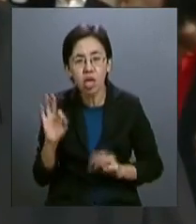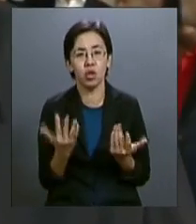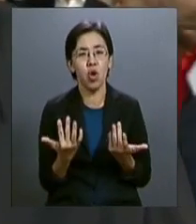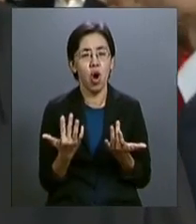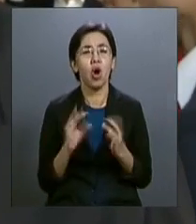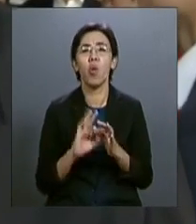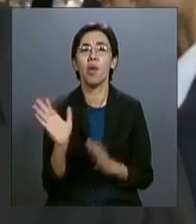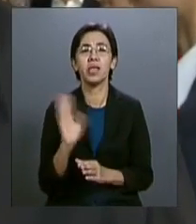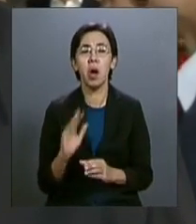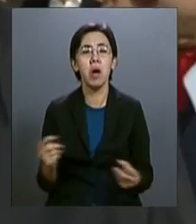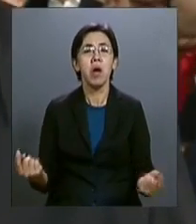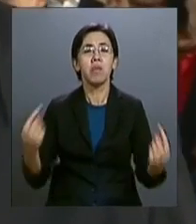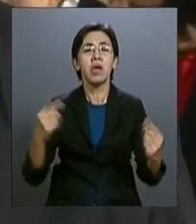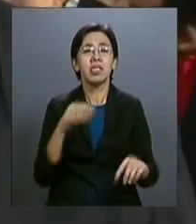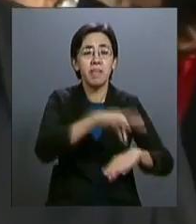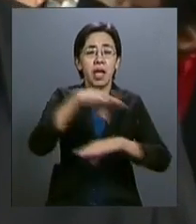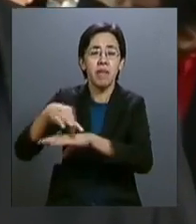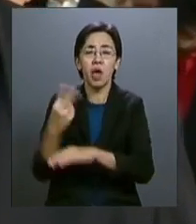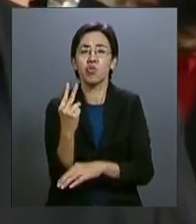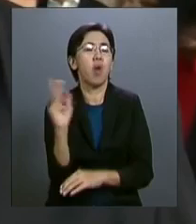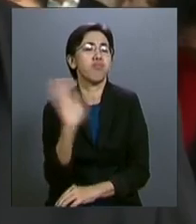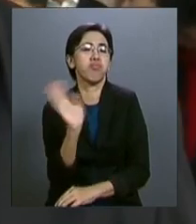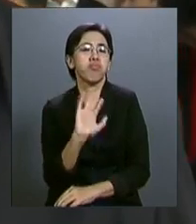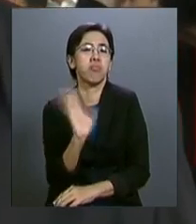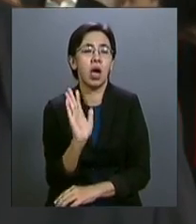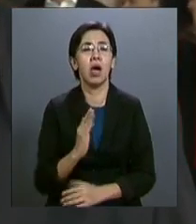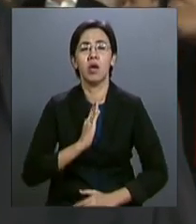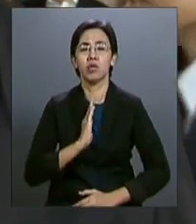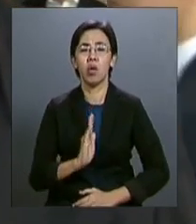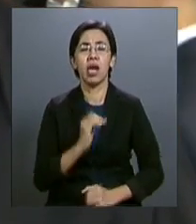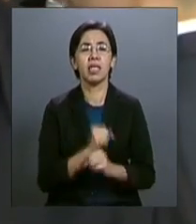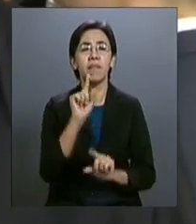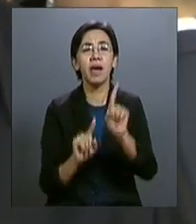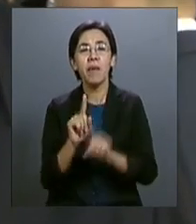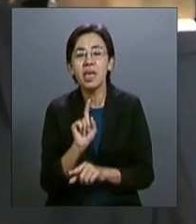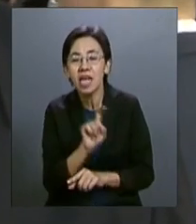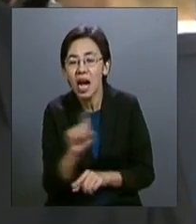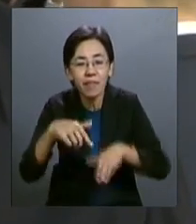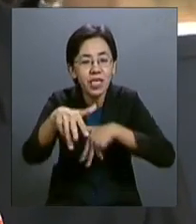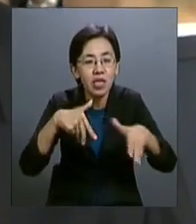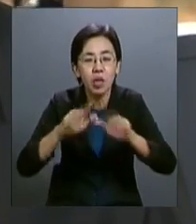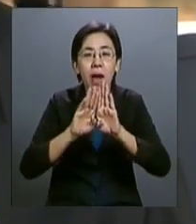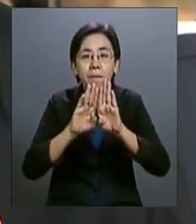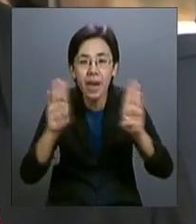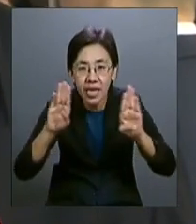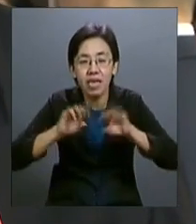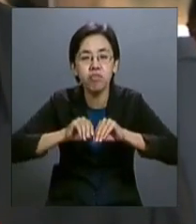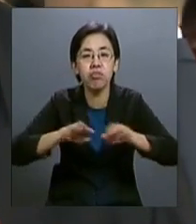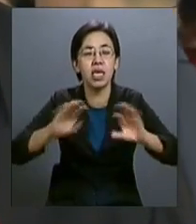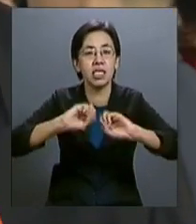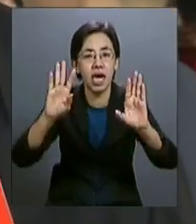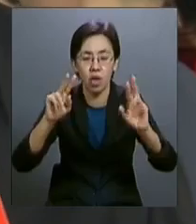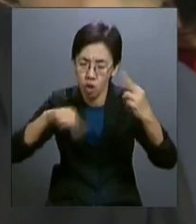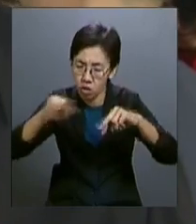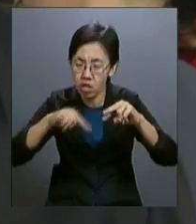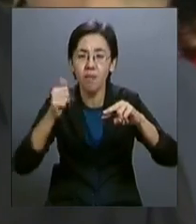ต้องห่วงอันนี้ยืนยัน 100% นะครับแล้วก็จรรยาบรรณของการทำโพลเนี่ยเราเปิดเผยแล้วก็โปร่งใสแล้วก็ตรว